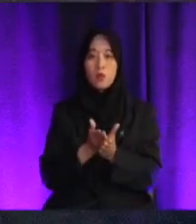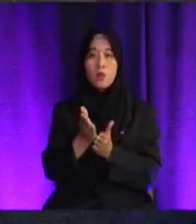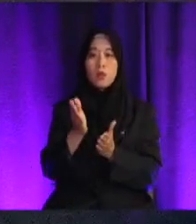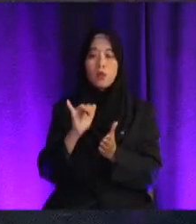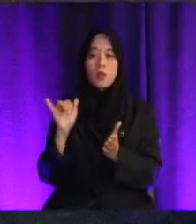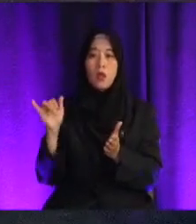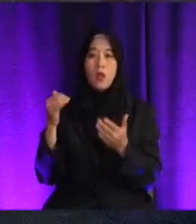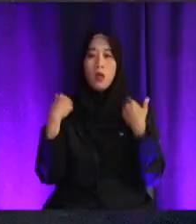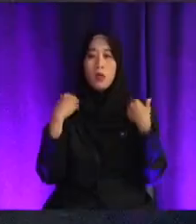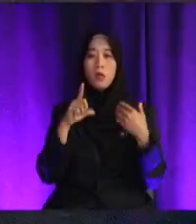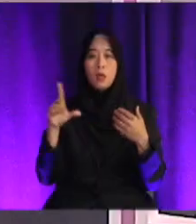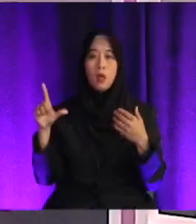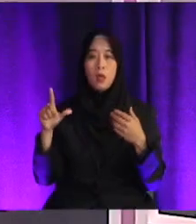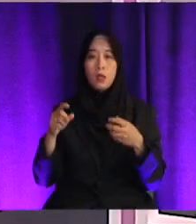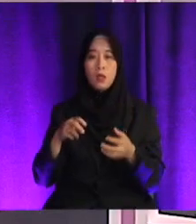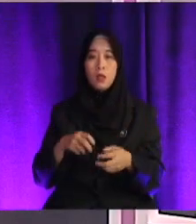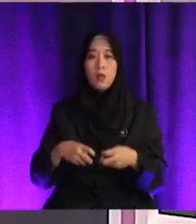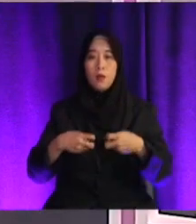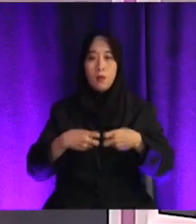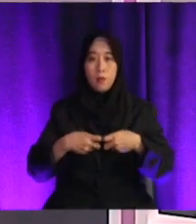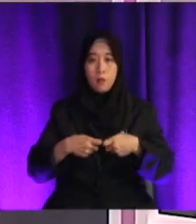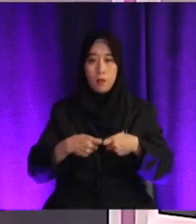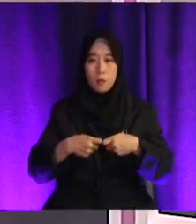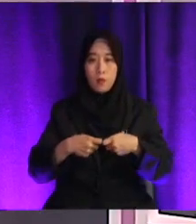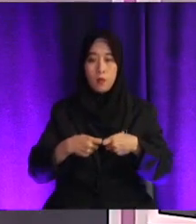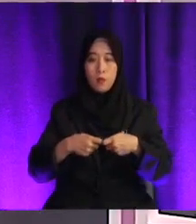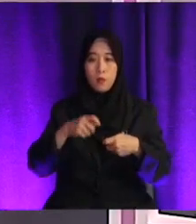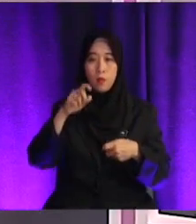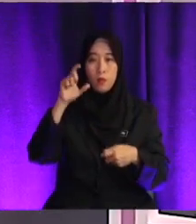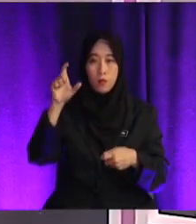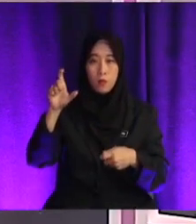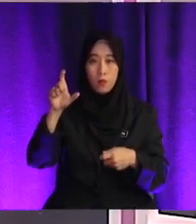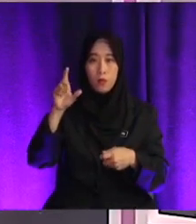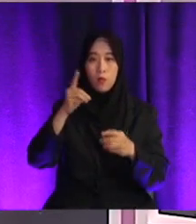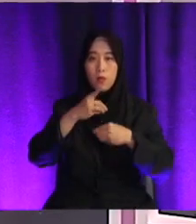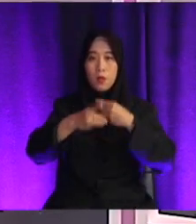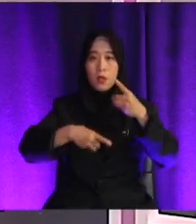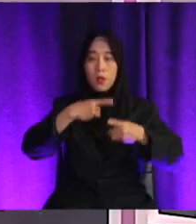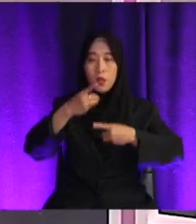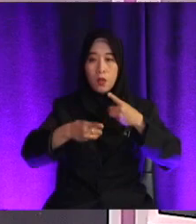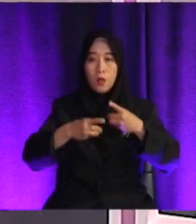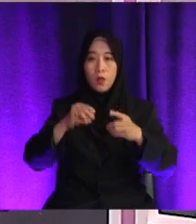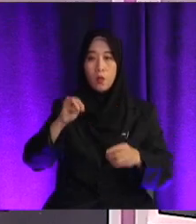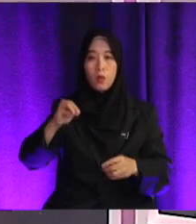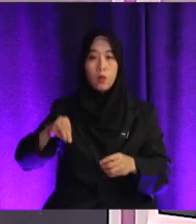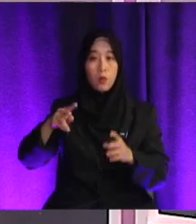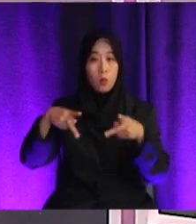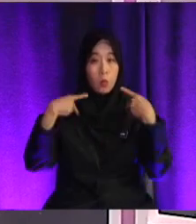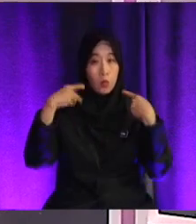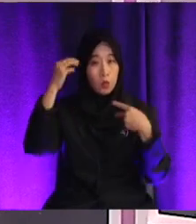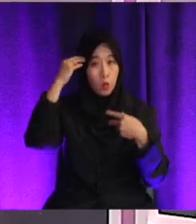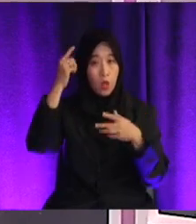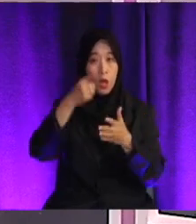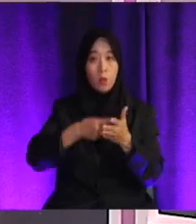adalah fuse dawai. Okey, seterusnya dekat sini murid perlu tahu apakah fungsi fuse.